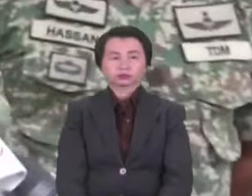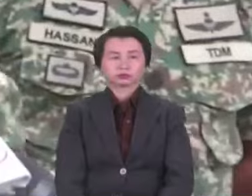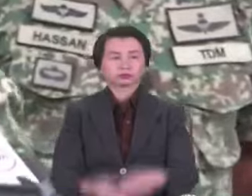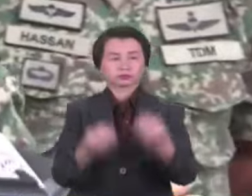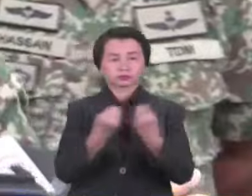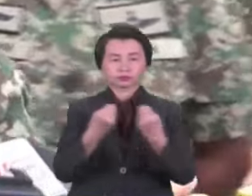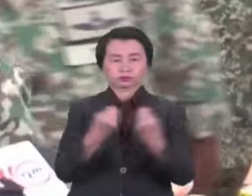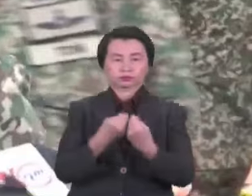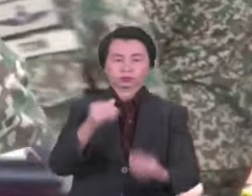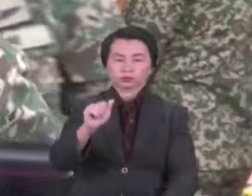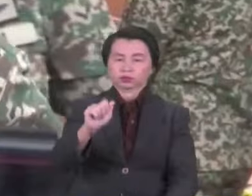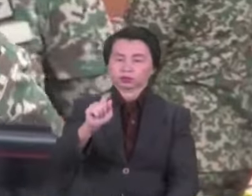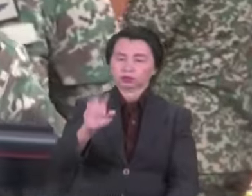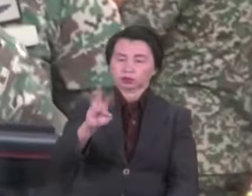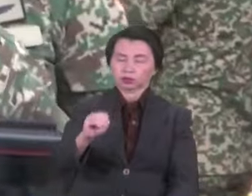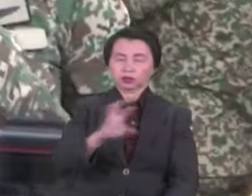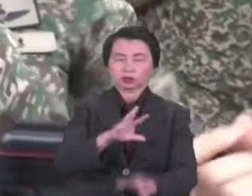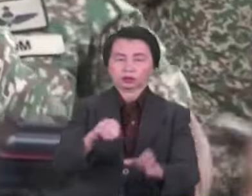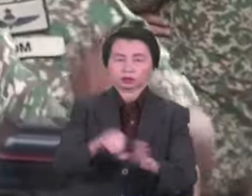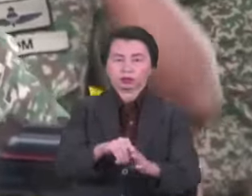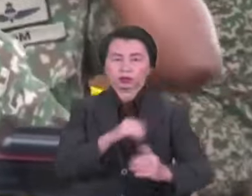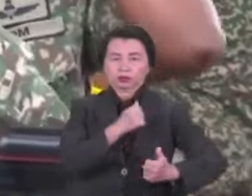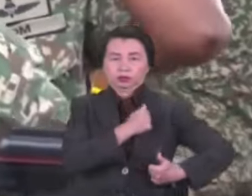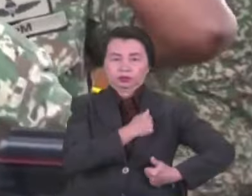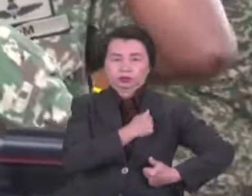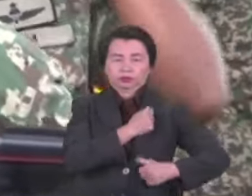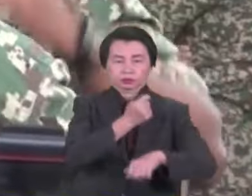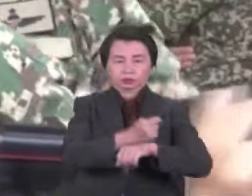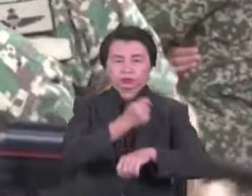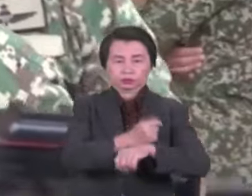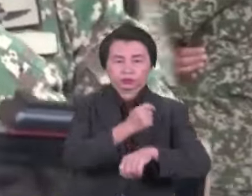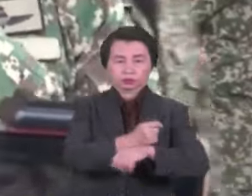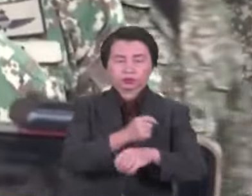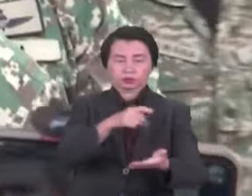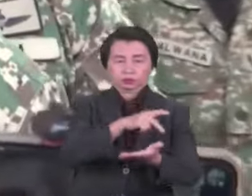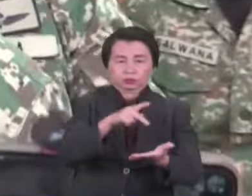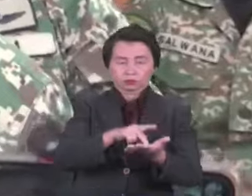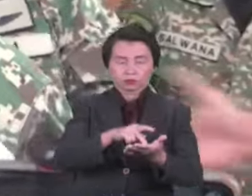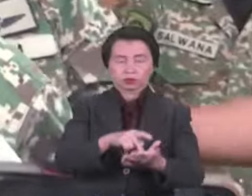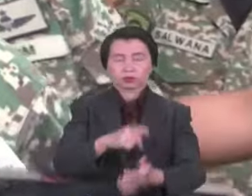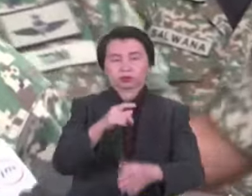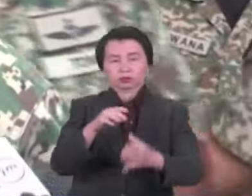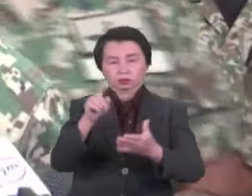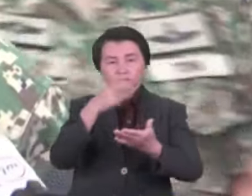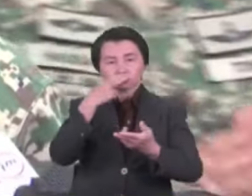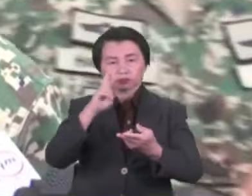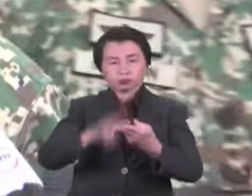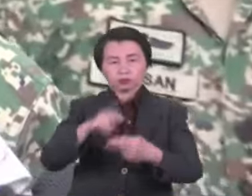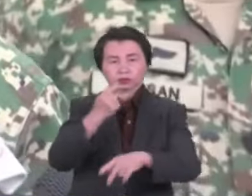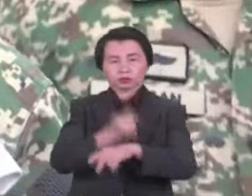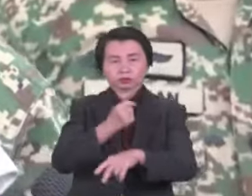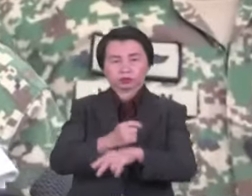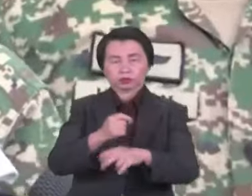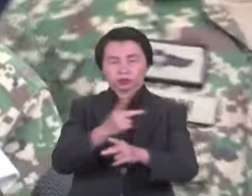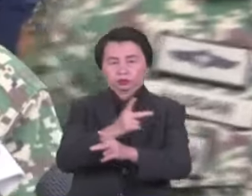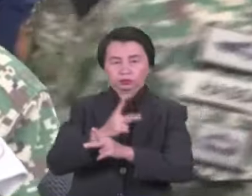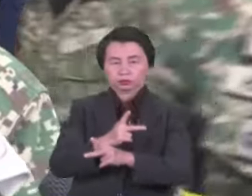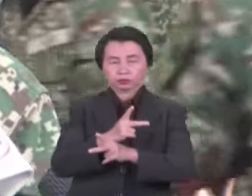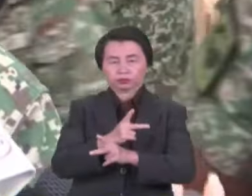Jumlah anggota ATM tersebut merangkumi anggota tentera yang bertugas di pangkalan serta pengundi pos yang bertugas di pos